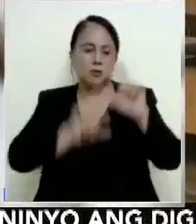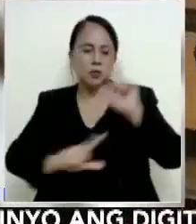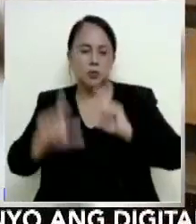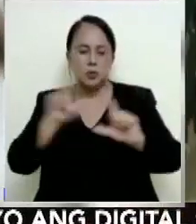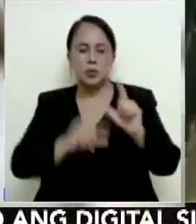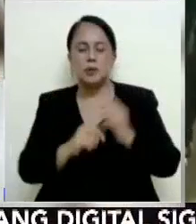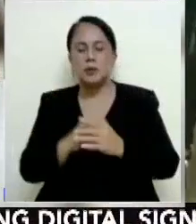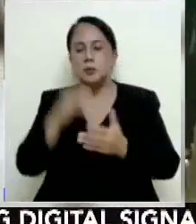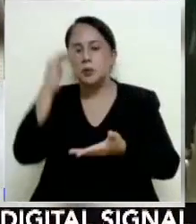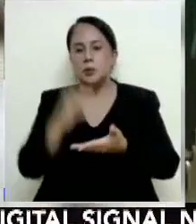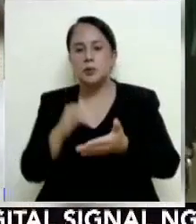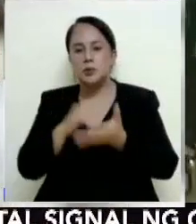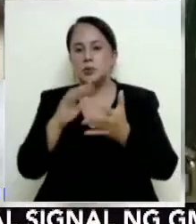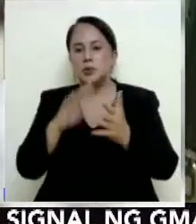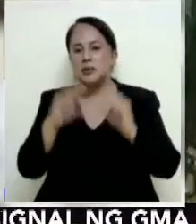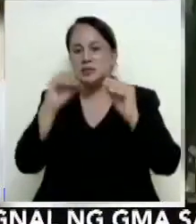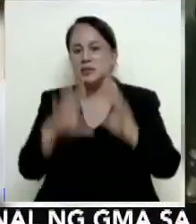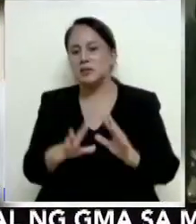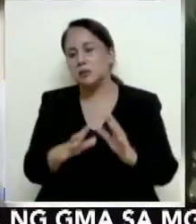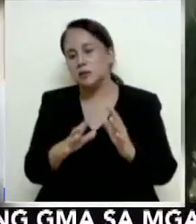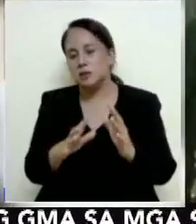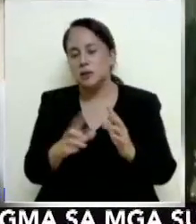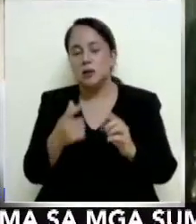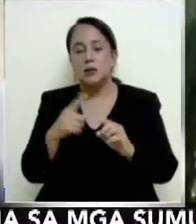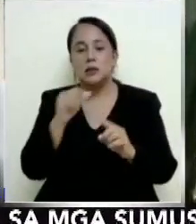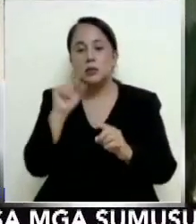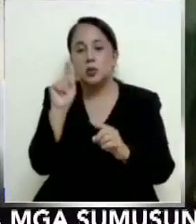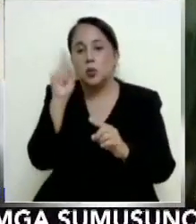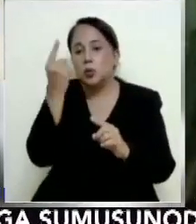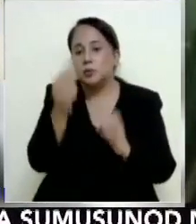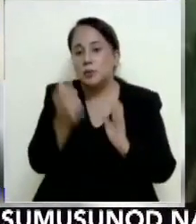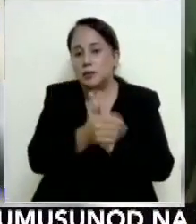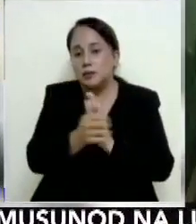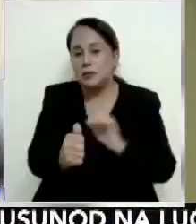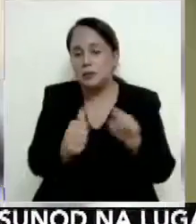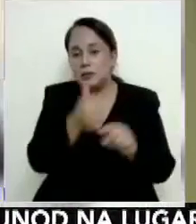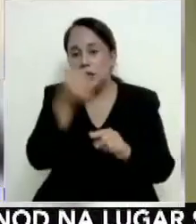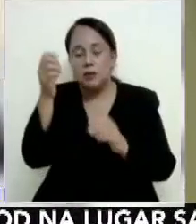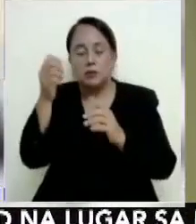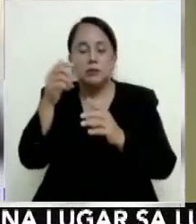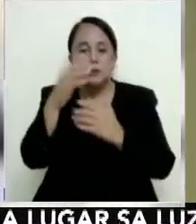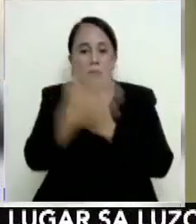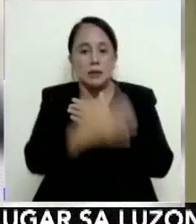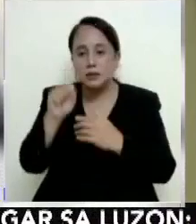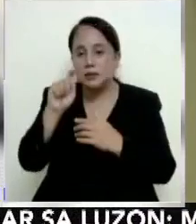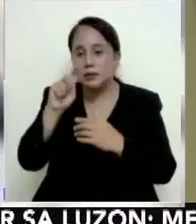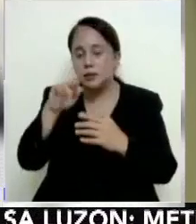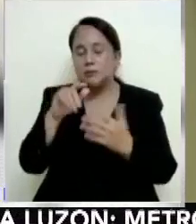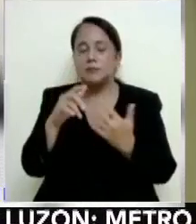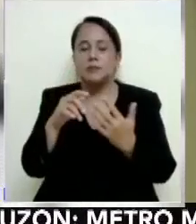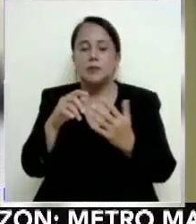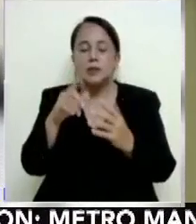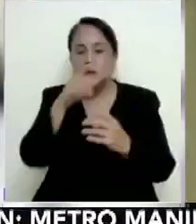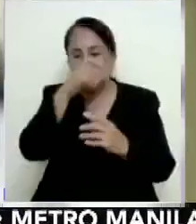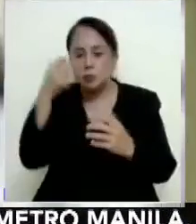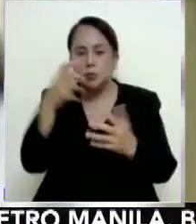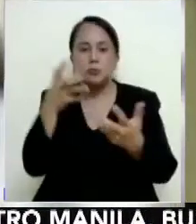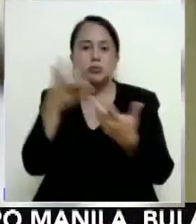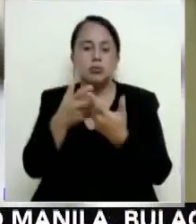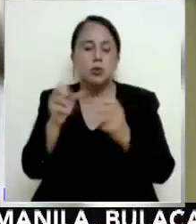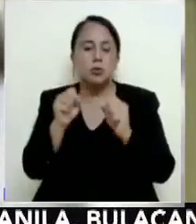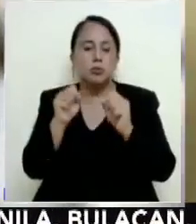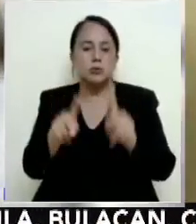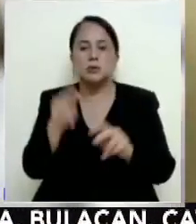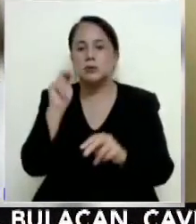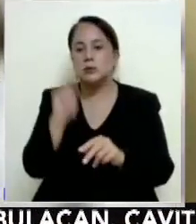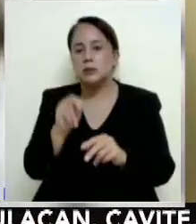student-teacher ratio. Hindi lang daw para maging competitive sa ibang bansa ang mga STEM graduate, kundi tumugma sa mga oportunidad at pangangailangan ng bansa.